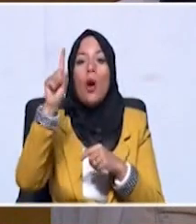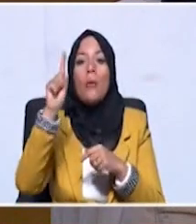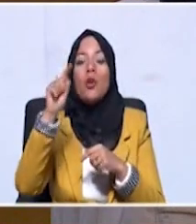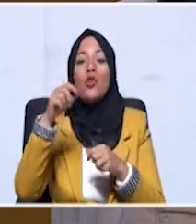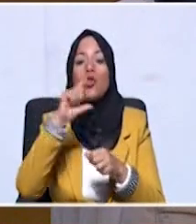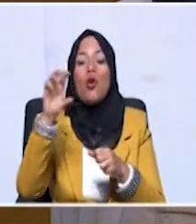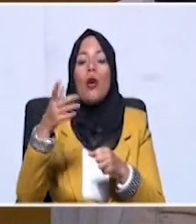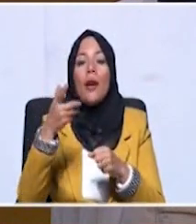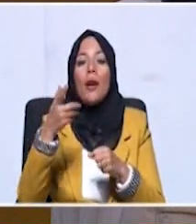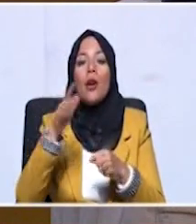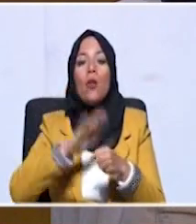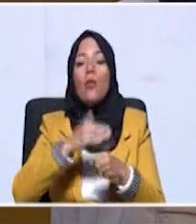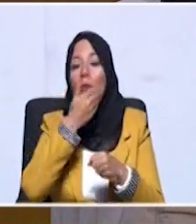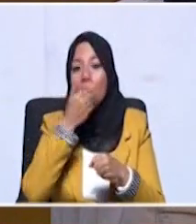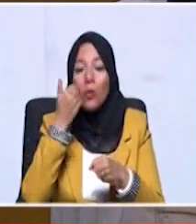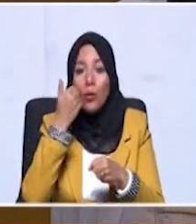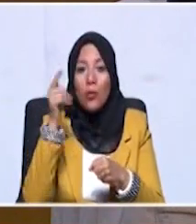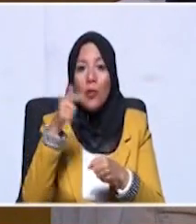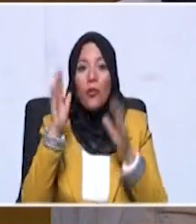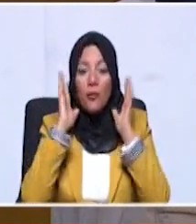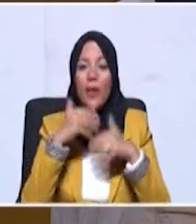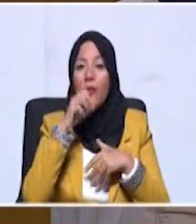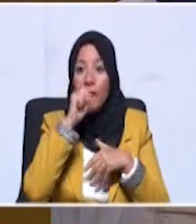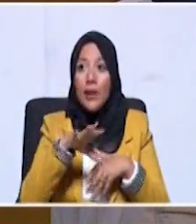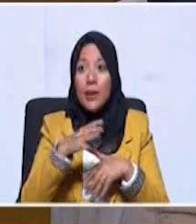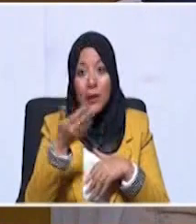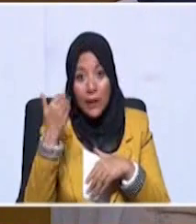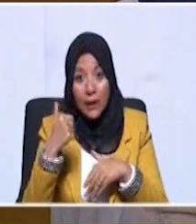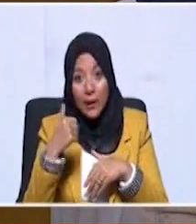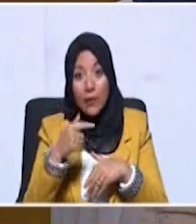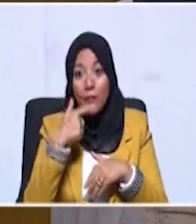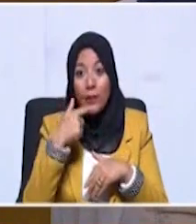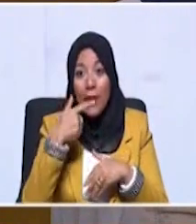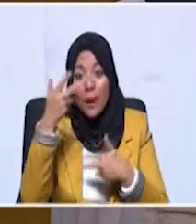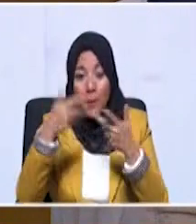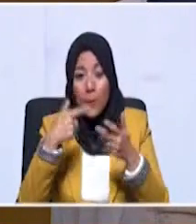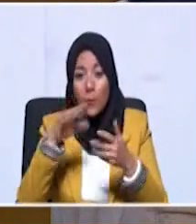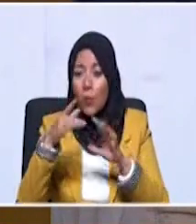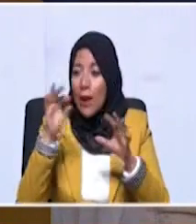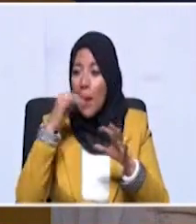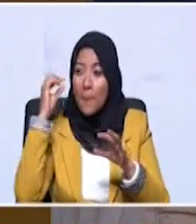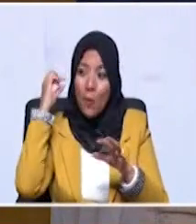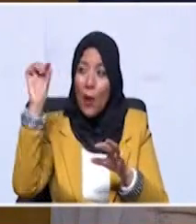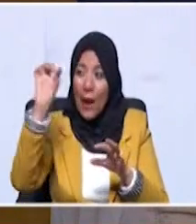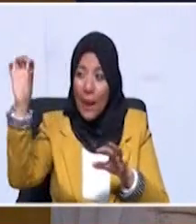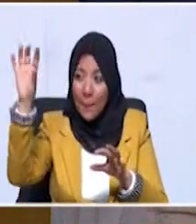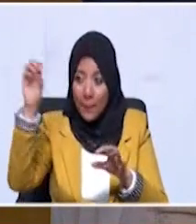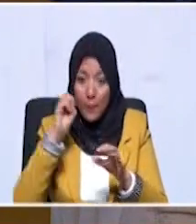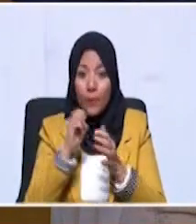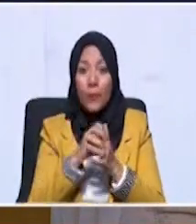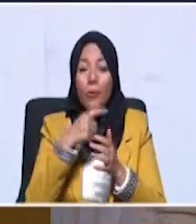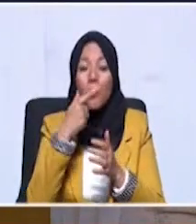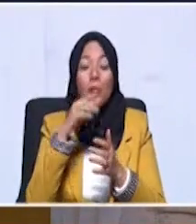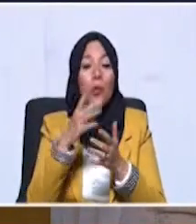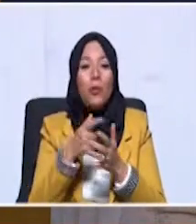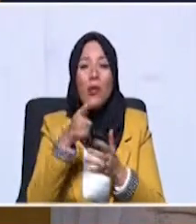من شعبان، وليلة الفطر، وليلة الأضحى. والأحاديث وردت جملة من الأحاديث بتتقوى بقى، عشان ده الحديث